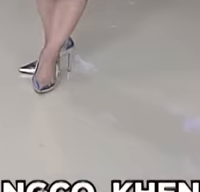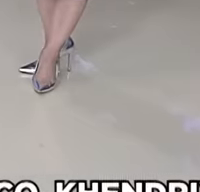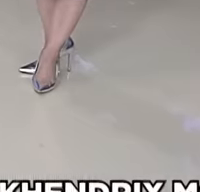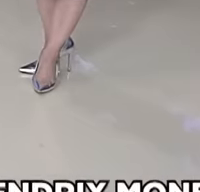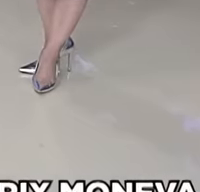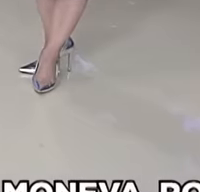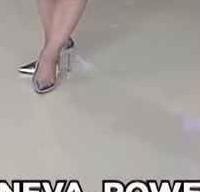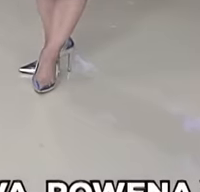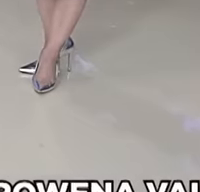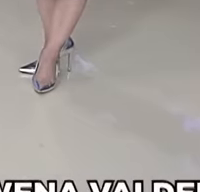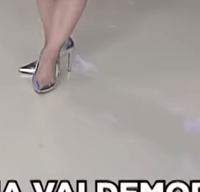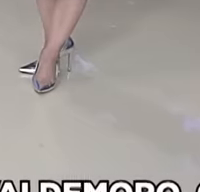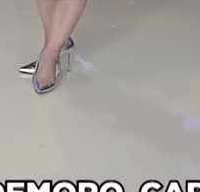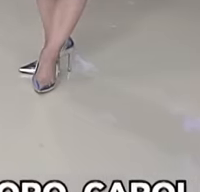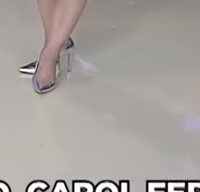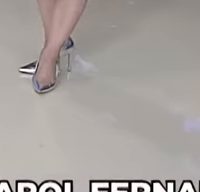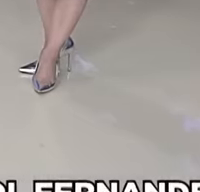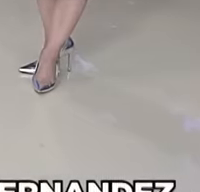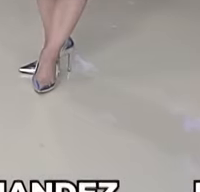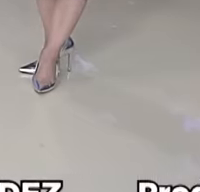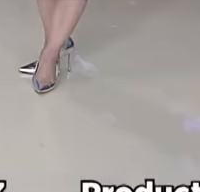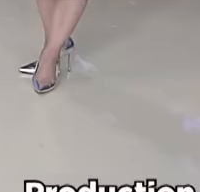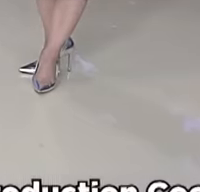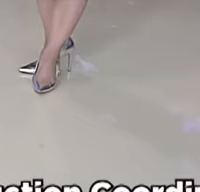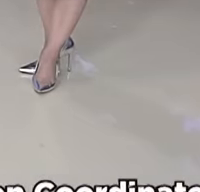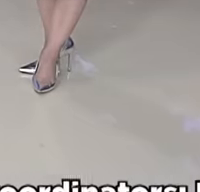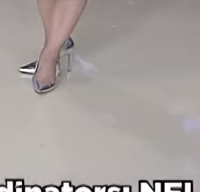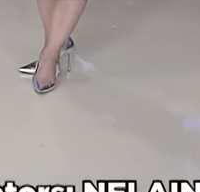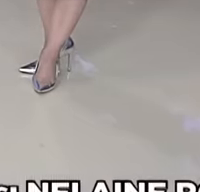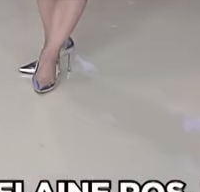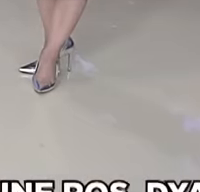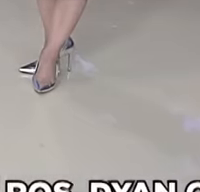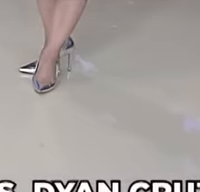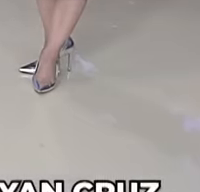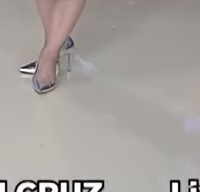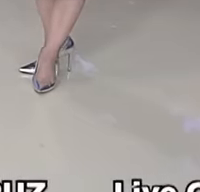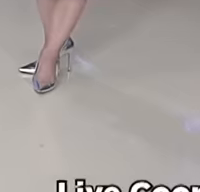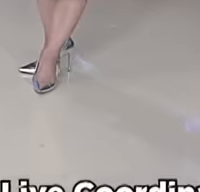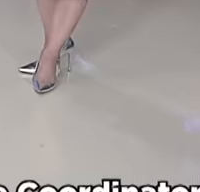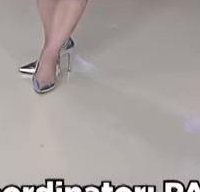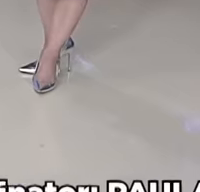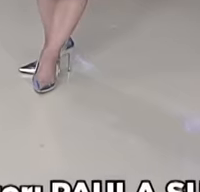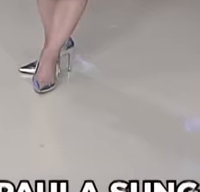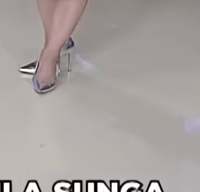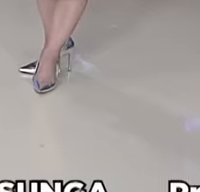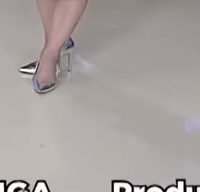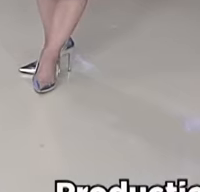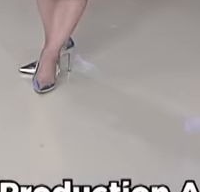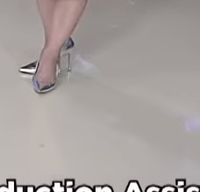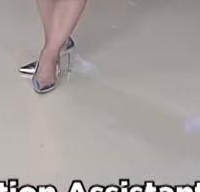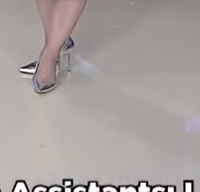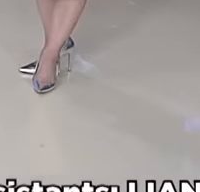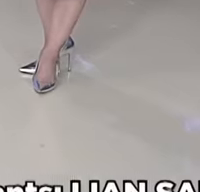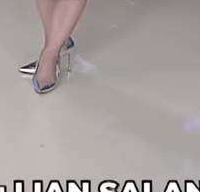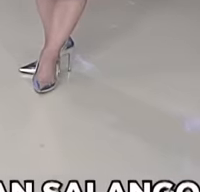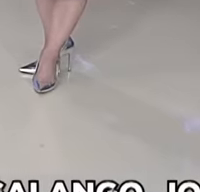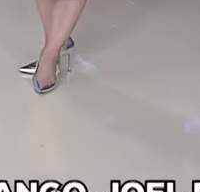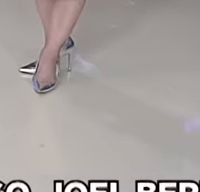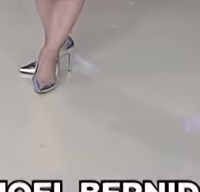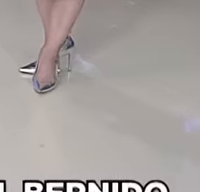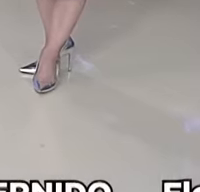Isip-isip, magdala ng payong para enjoy pa rin. Baka naman nandun lang kayo sa looban, no? Oo, hindi kayo nakalabas, so mag-ready lang ng mga,